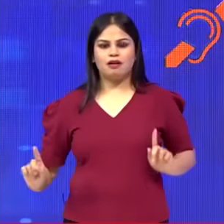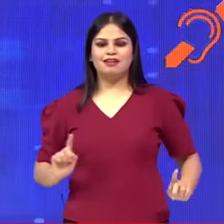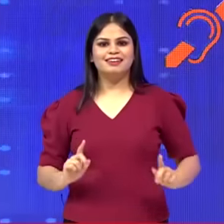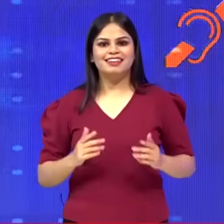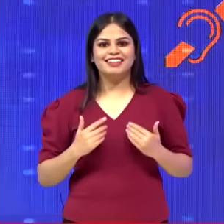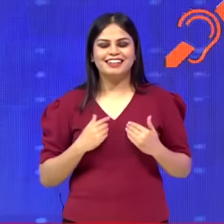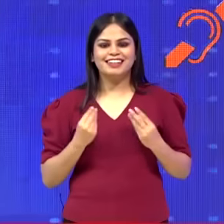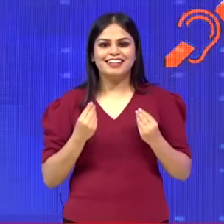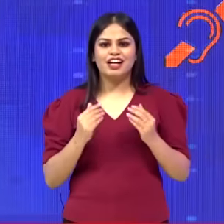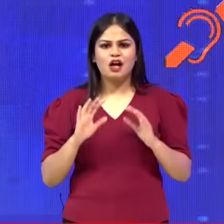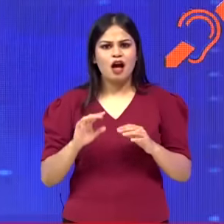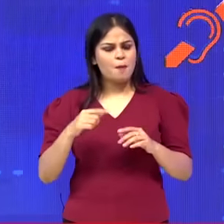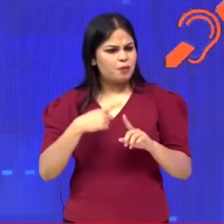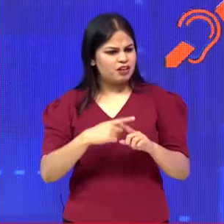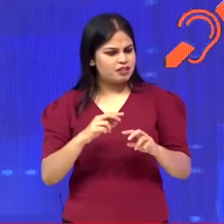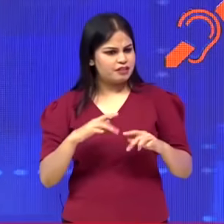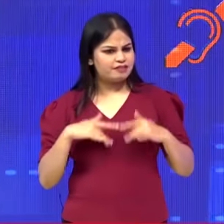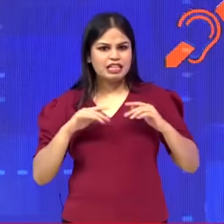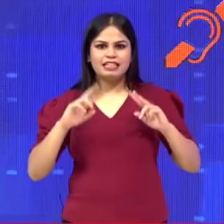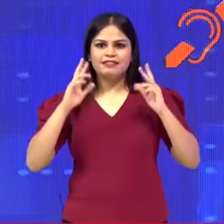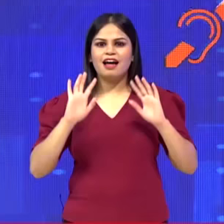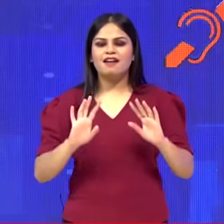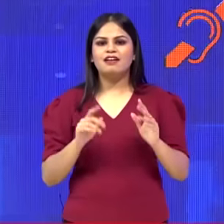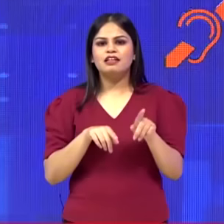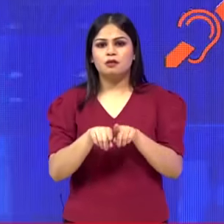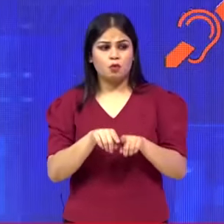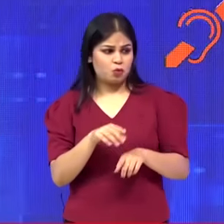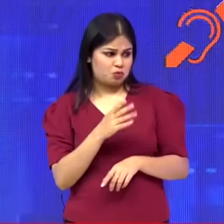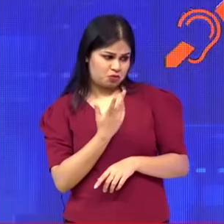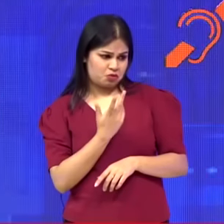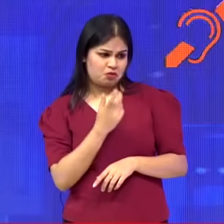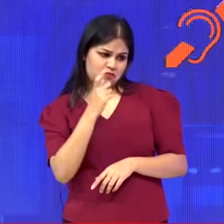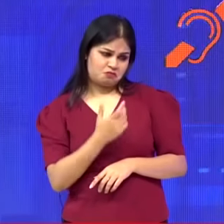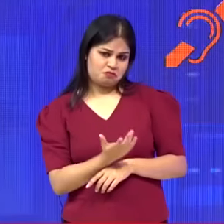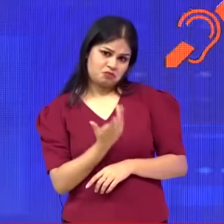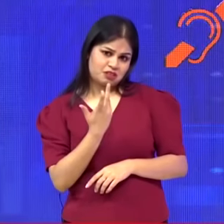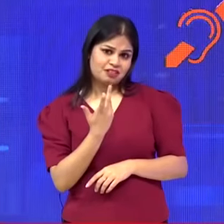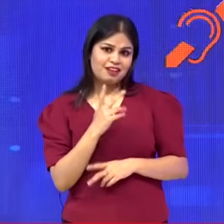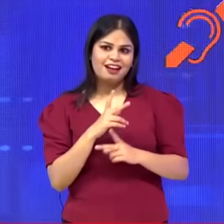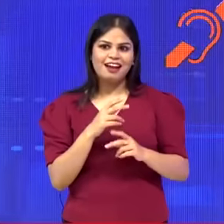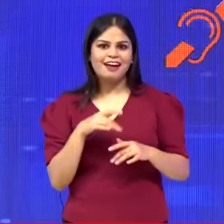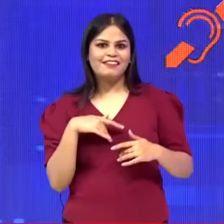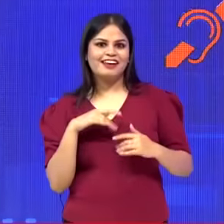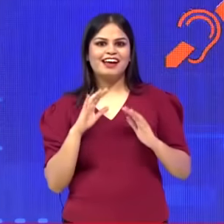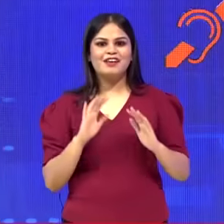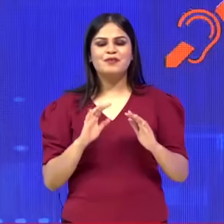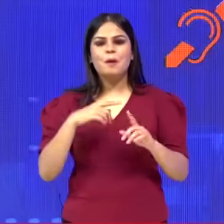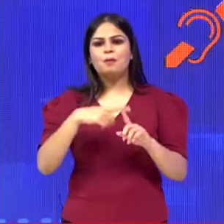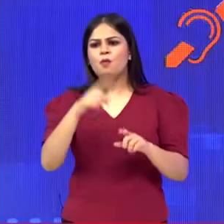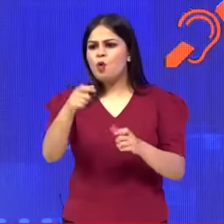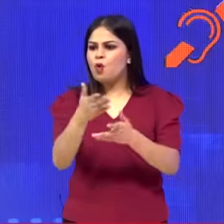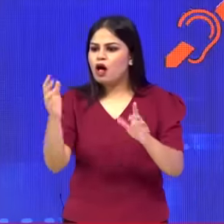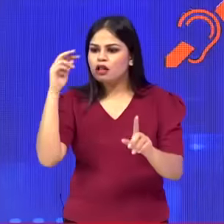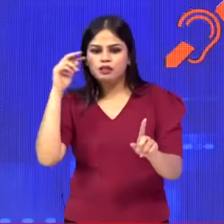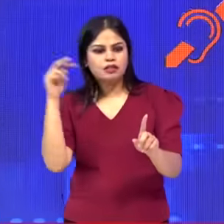एंड देन वो सर वो एक लुक भी आता है ना कि अच्छा वाह और फिर द गाइज विल